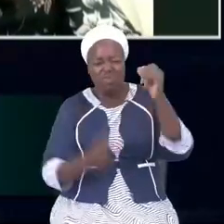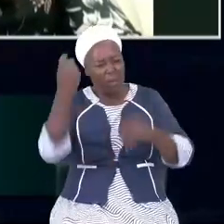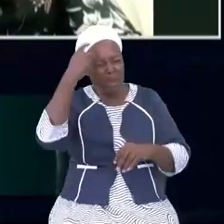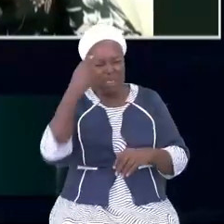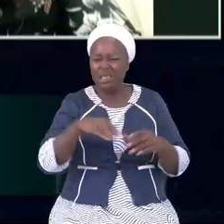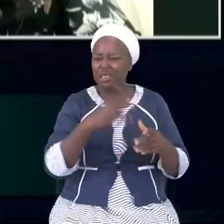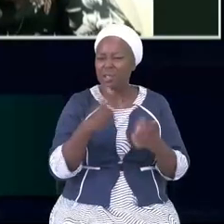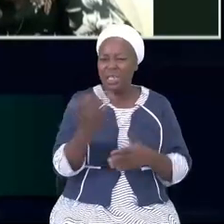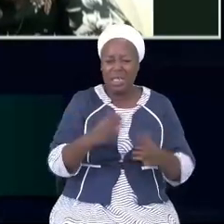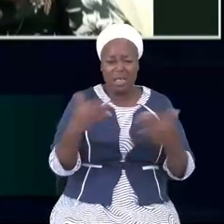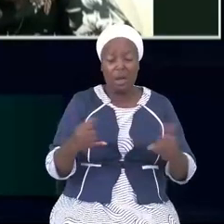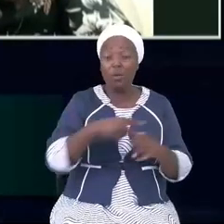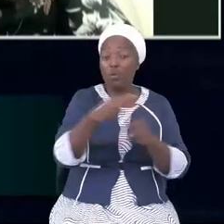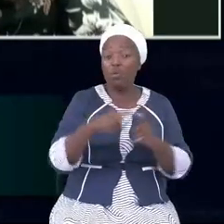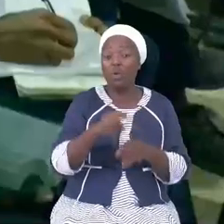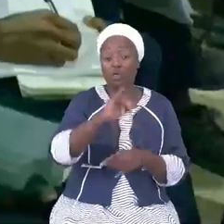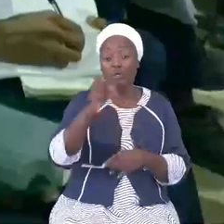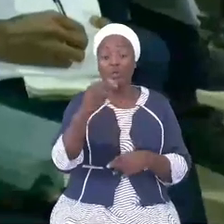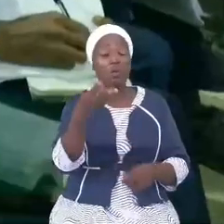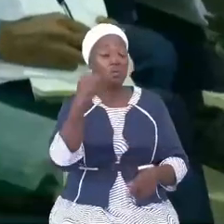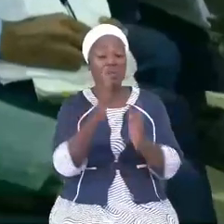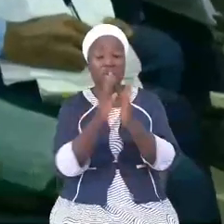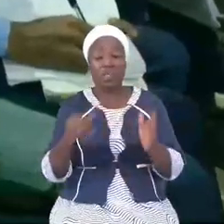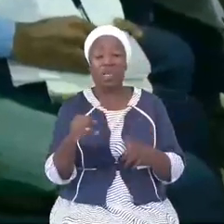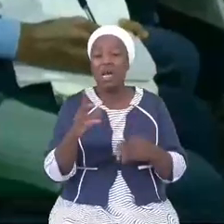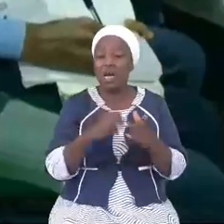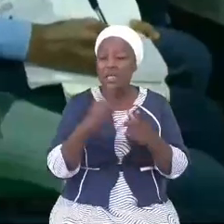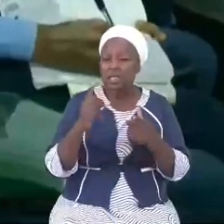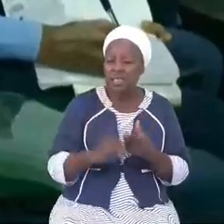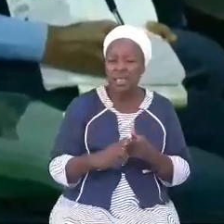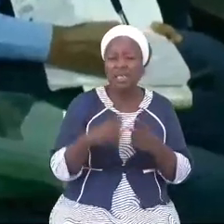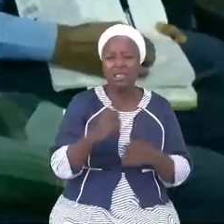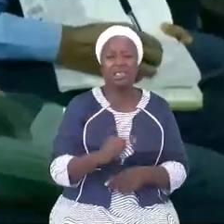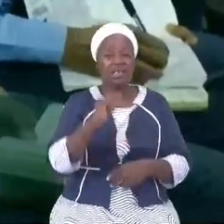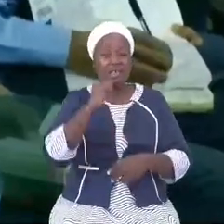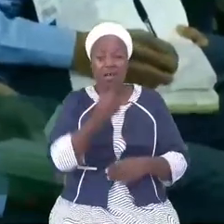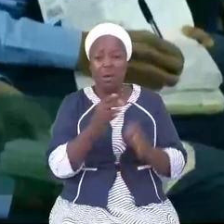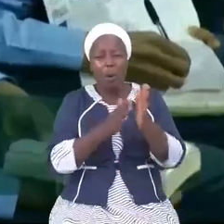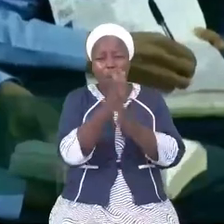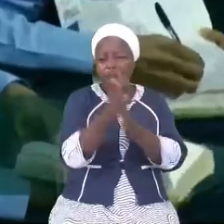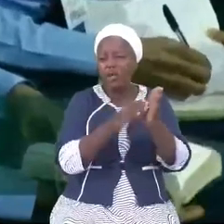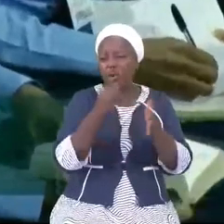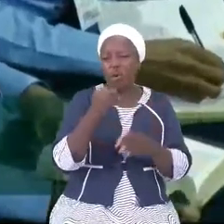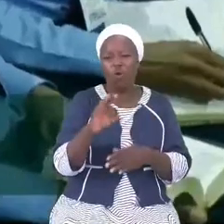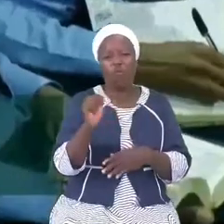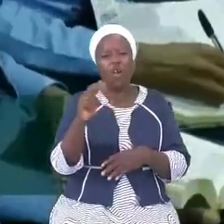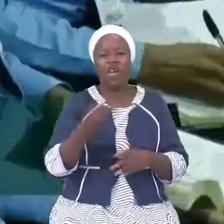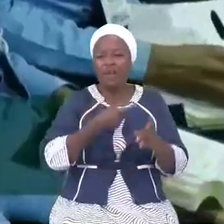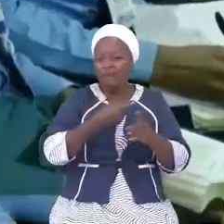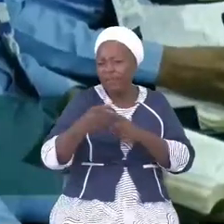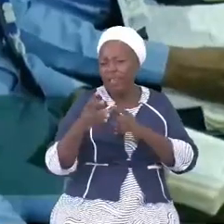Quand Jonas priait, la passion fervente d'une âme affligée est